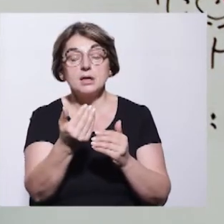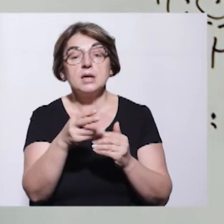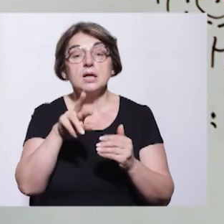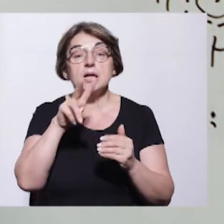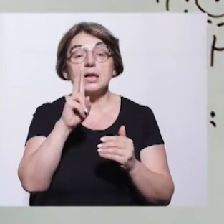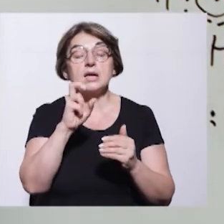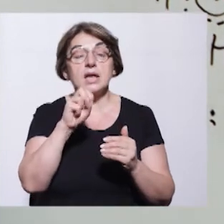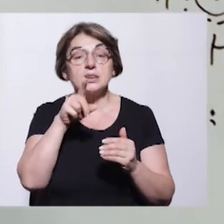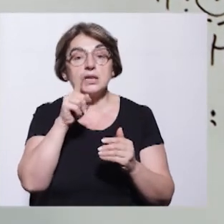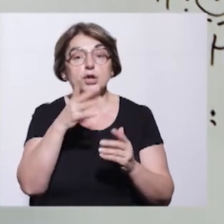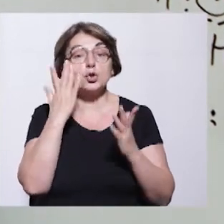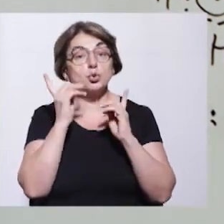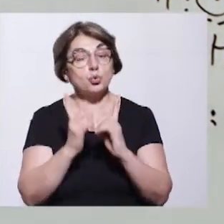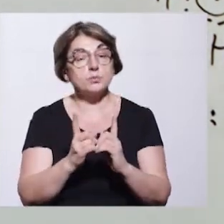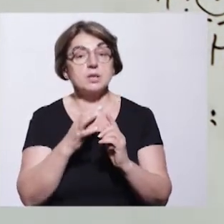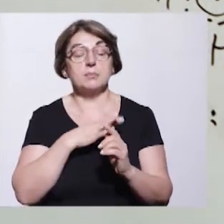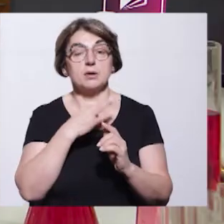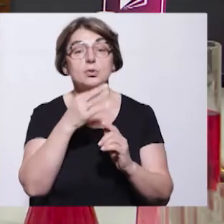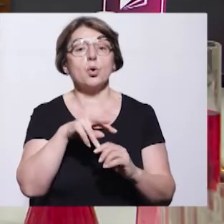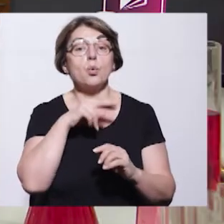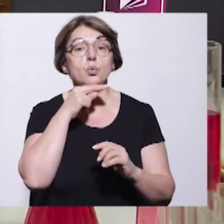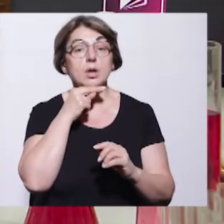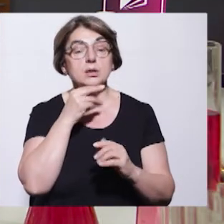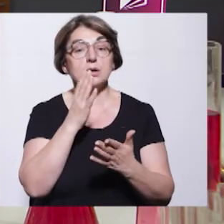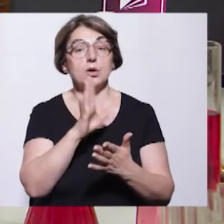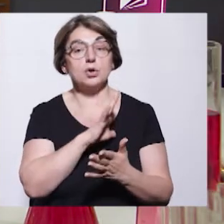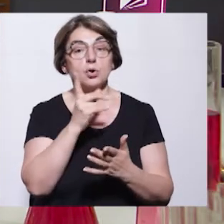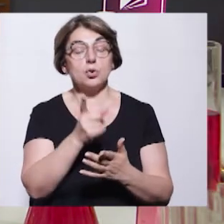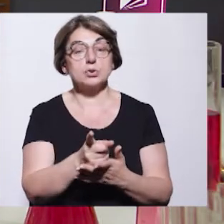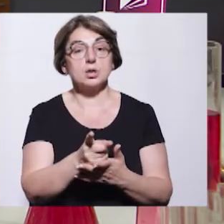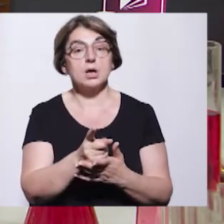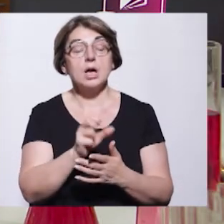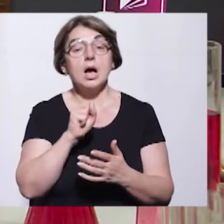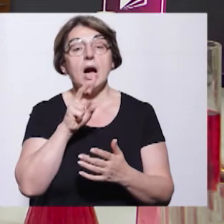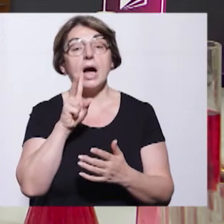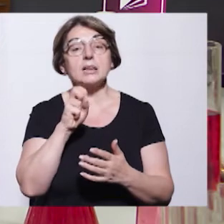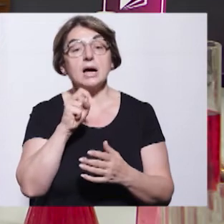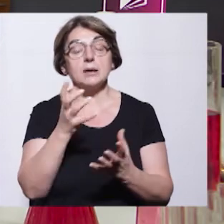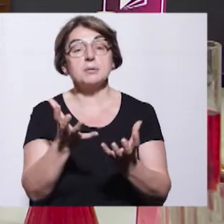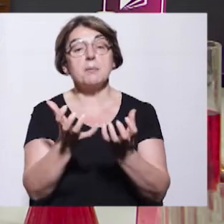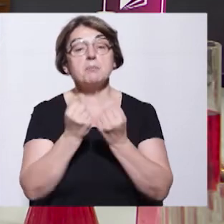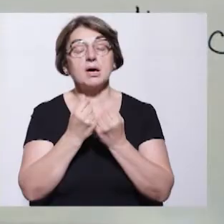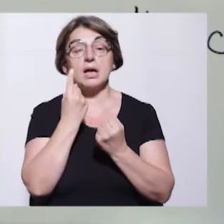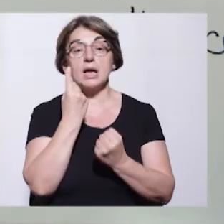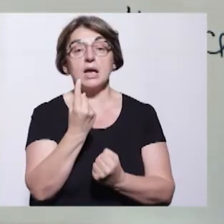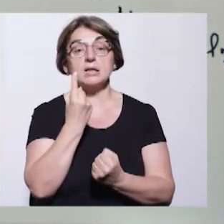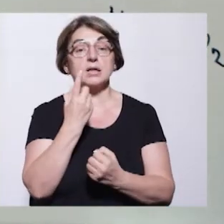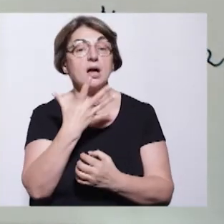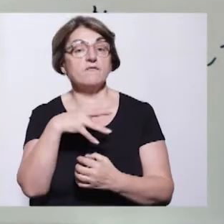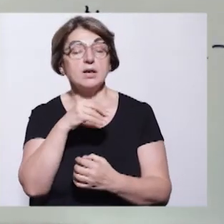მათი კრეკინგი. თუმცა მინდა თქვენი ყურადღება გავამახვილო ალკანების